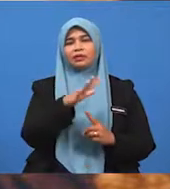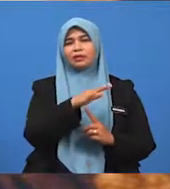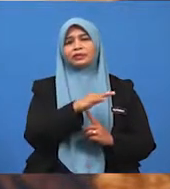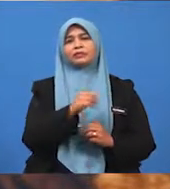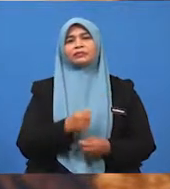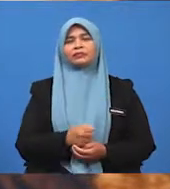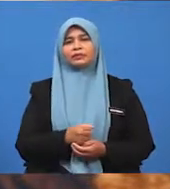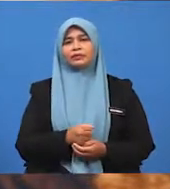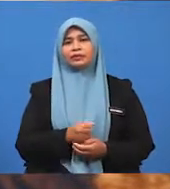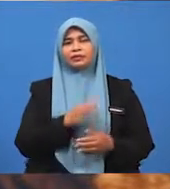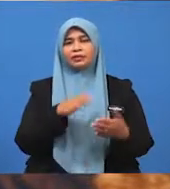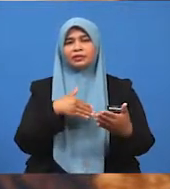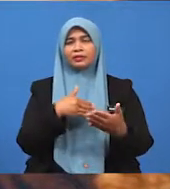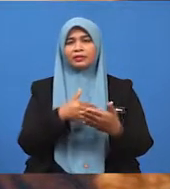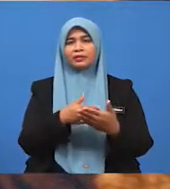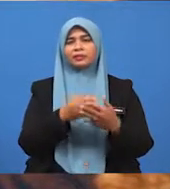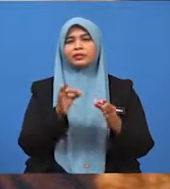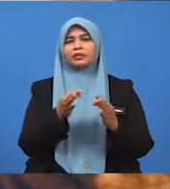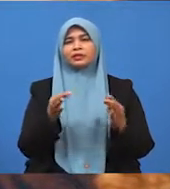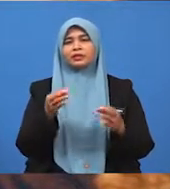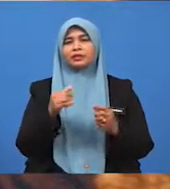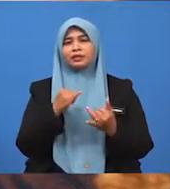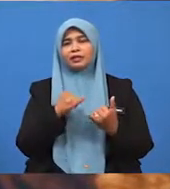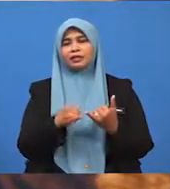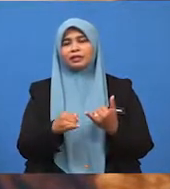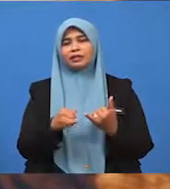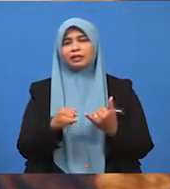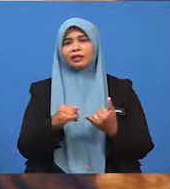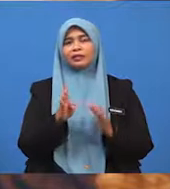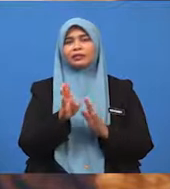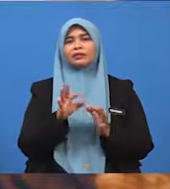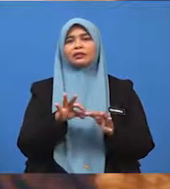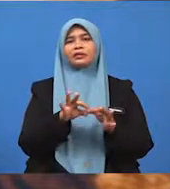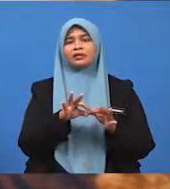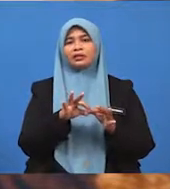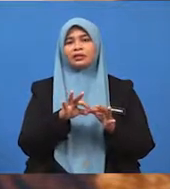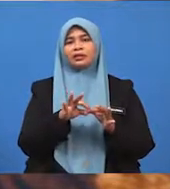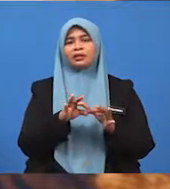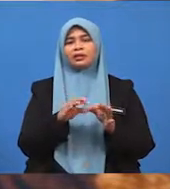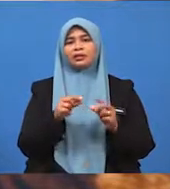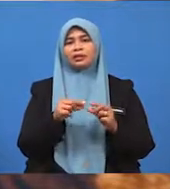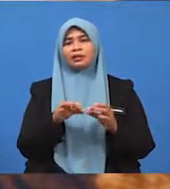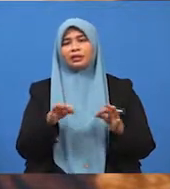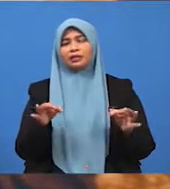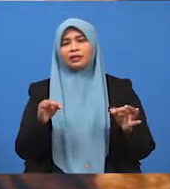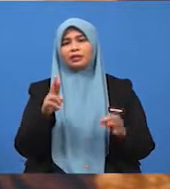sehinggalah ayat yang terakhir iaitu berkaitan dengan ayat riba.